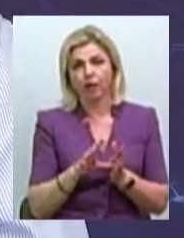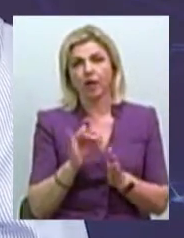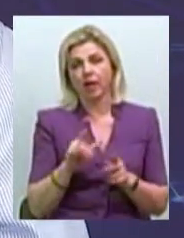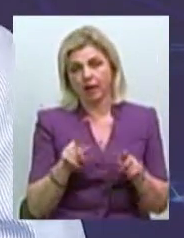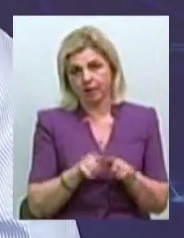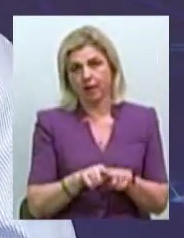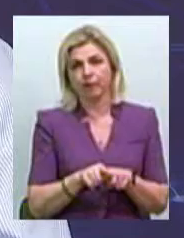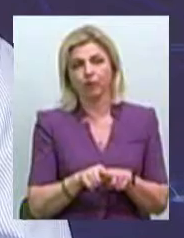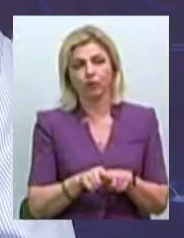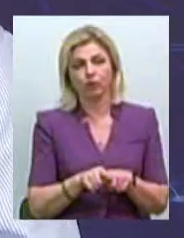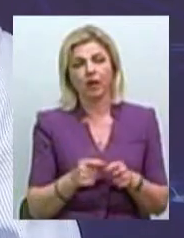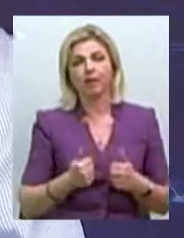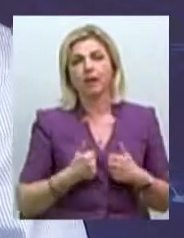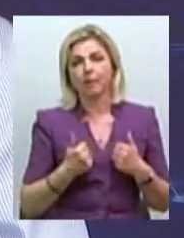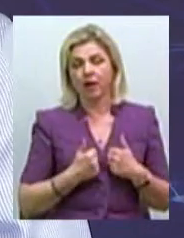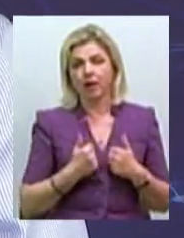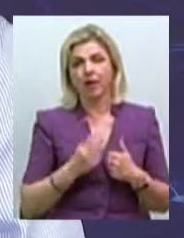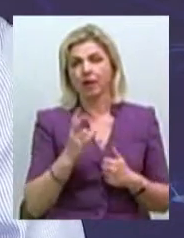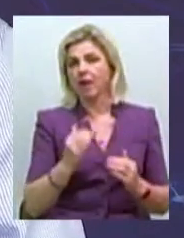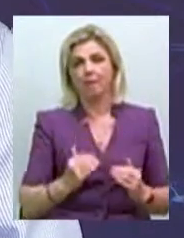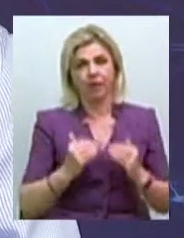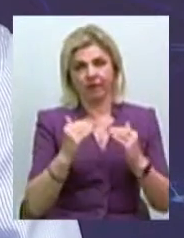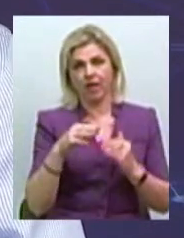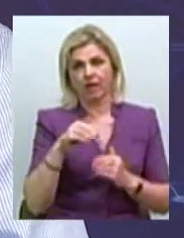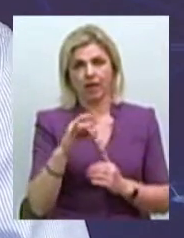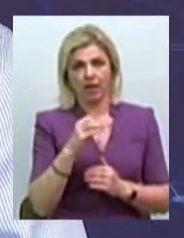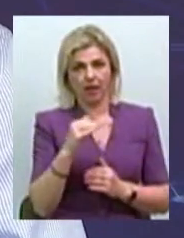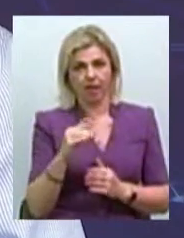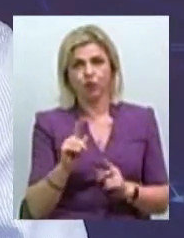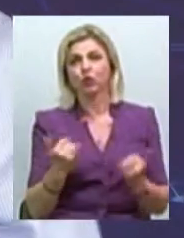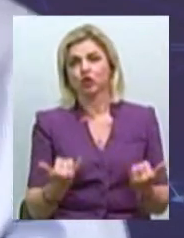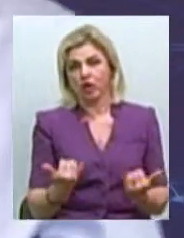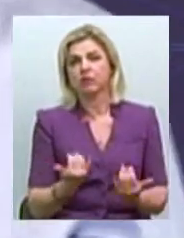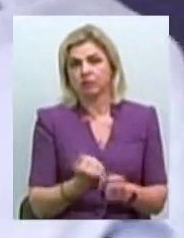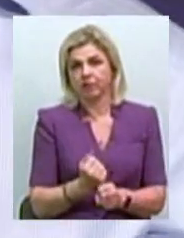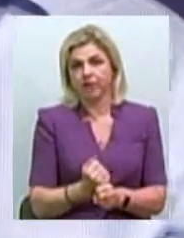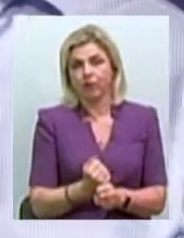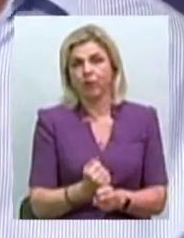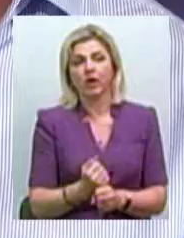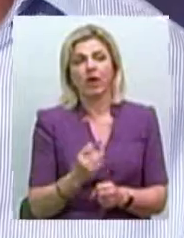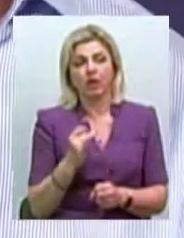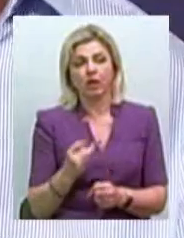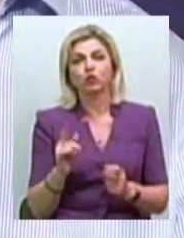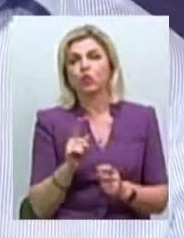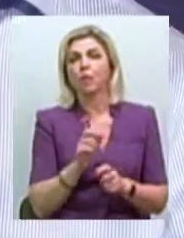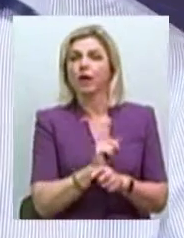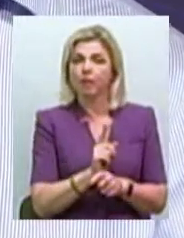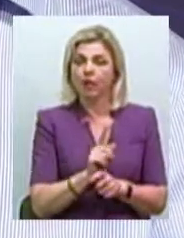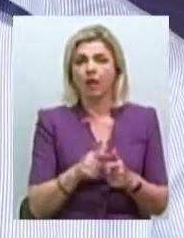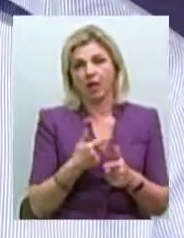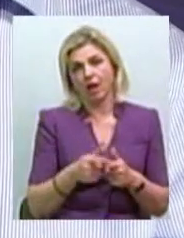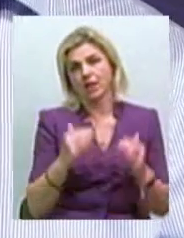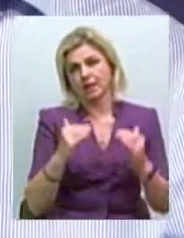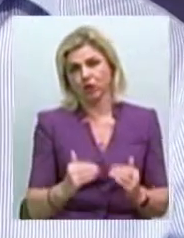таким чином намагатися не підвищувати тариф, те, що зараз відбувається, а вже або його стабілізувати, або навіть